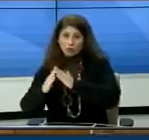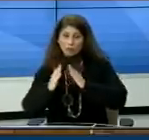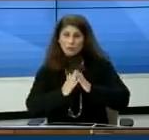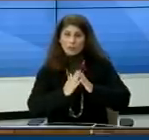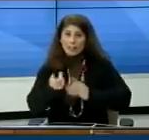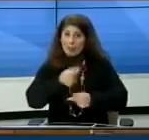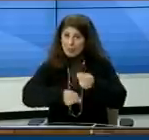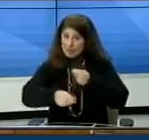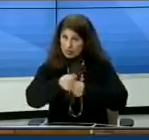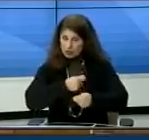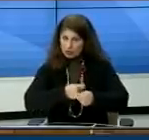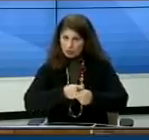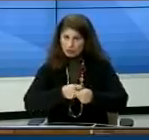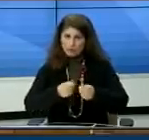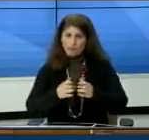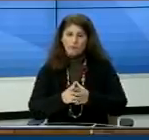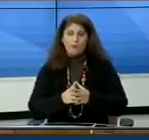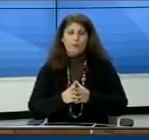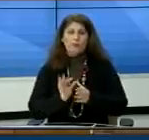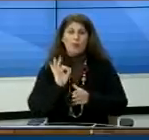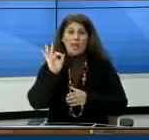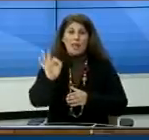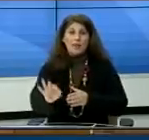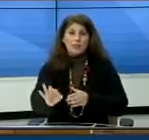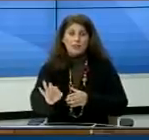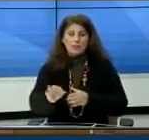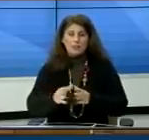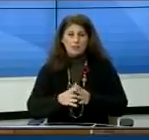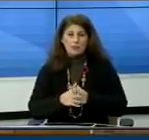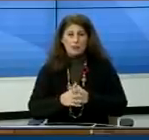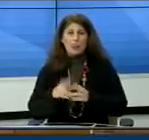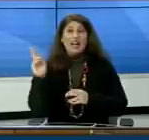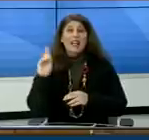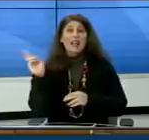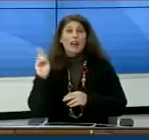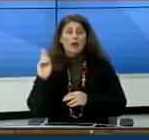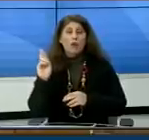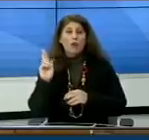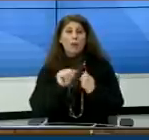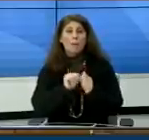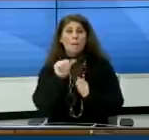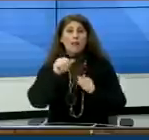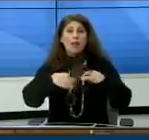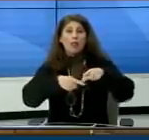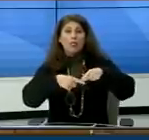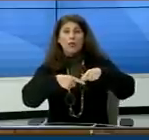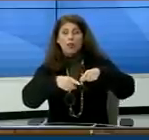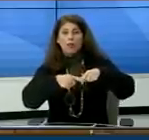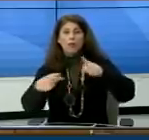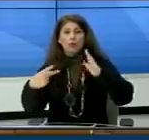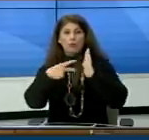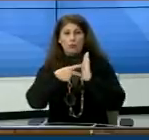και των επιχειρήσεων έφτασαν σε σημείο ρεκόρ το μήνα Δεκέμβριο